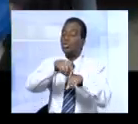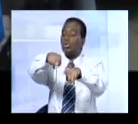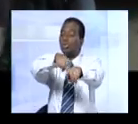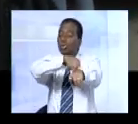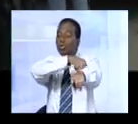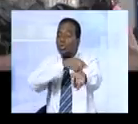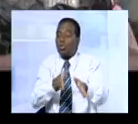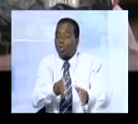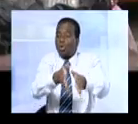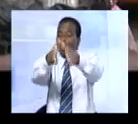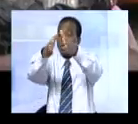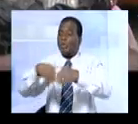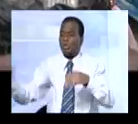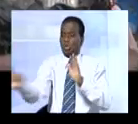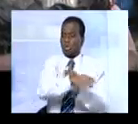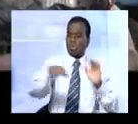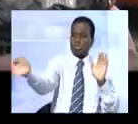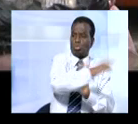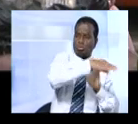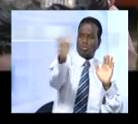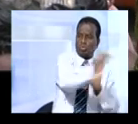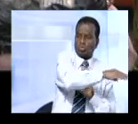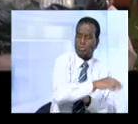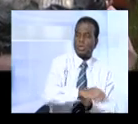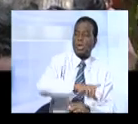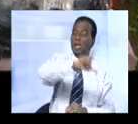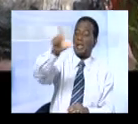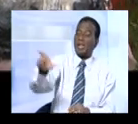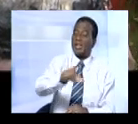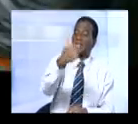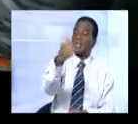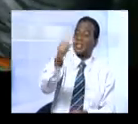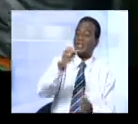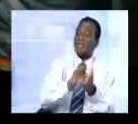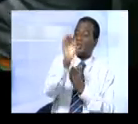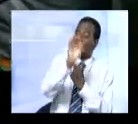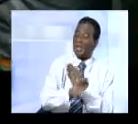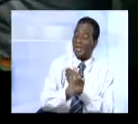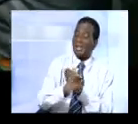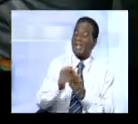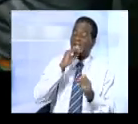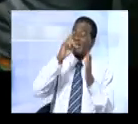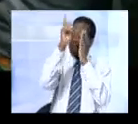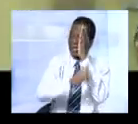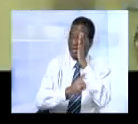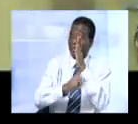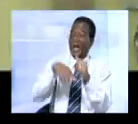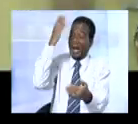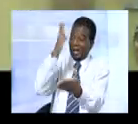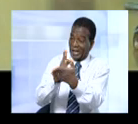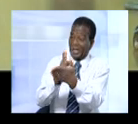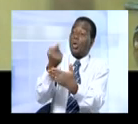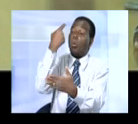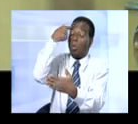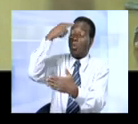d'Adjamé seront déguerpis. Lundi 10 février est la date retenue pour cette opération. L'objectif, selon le deuxième adjoint au